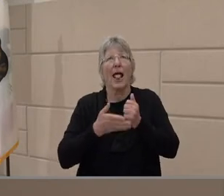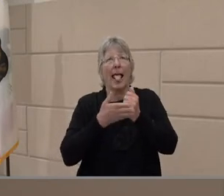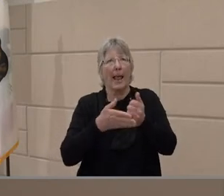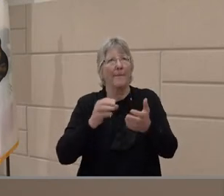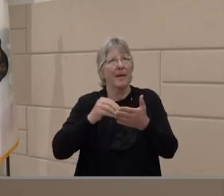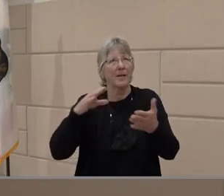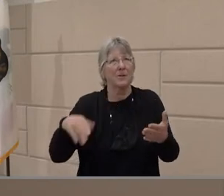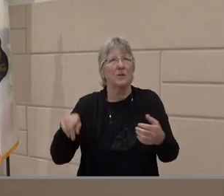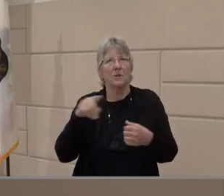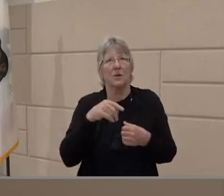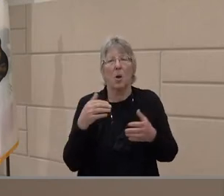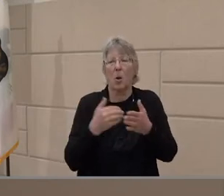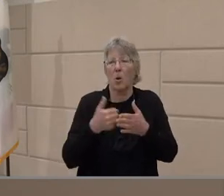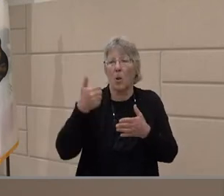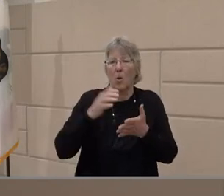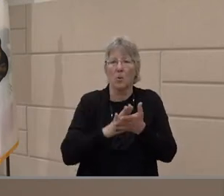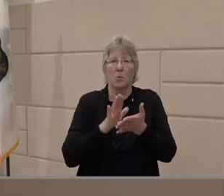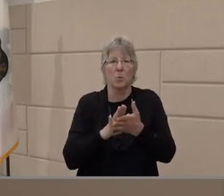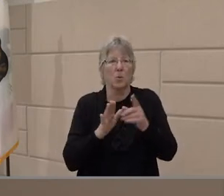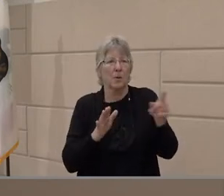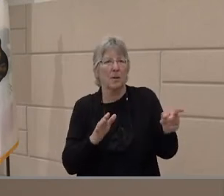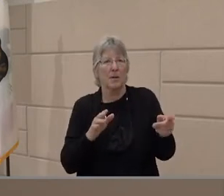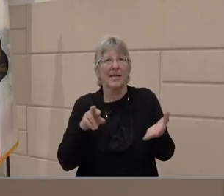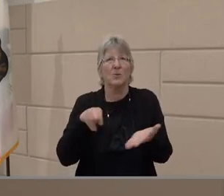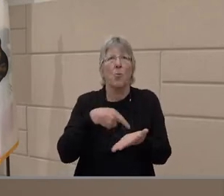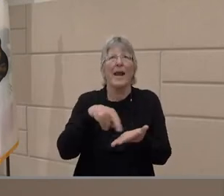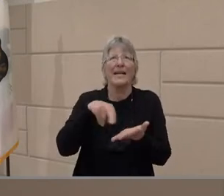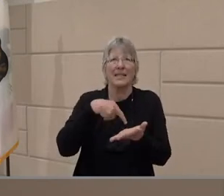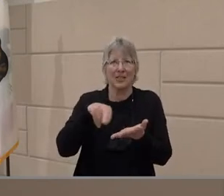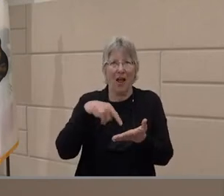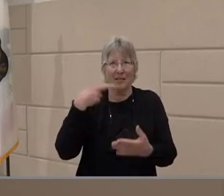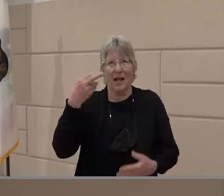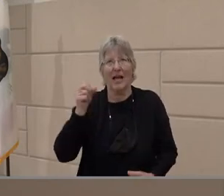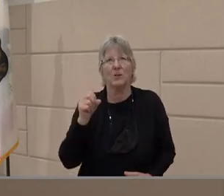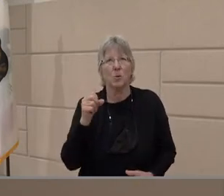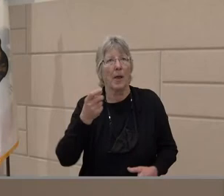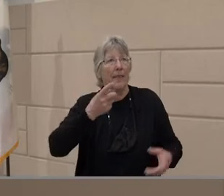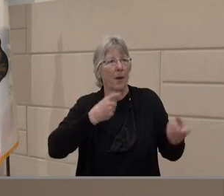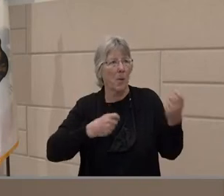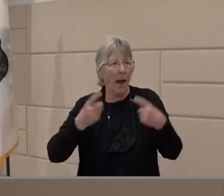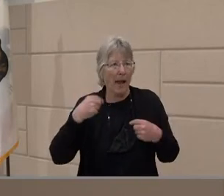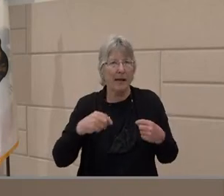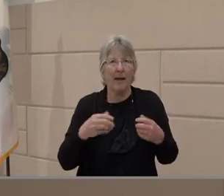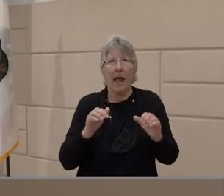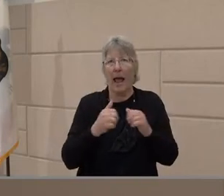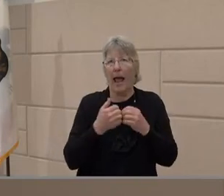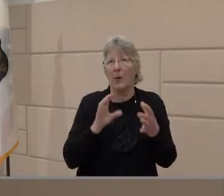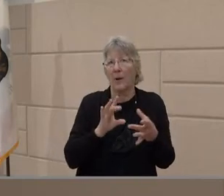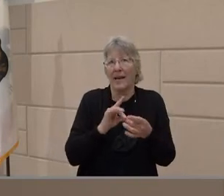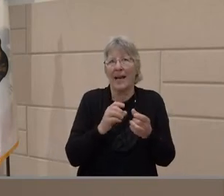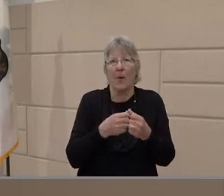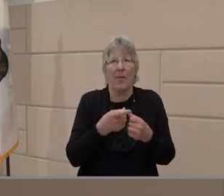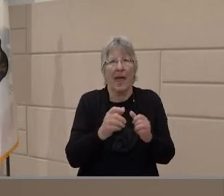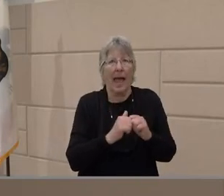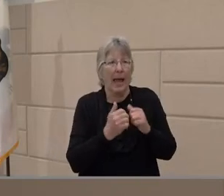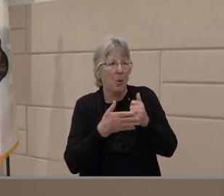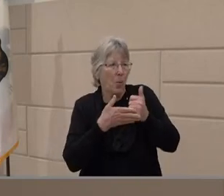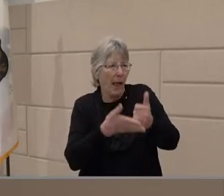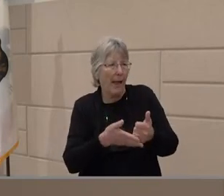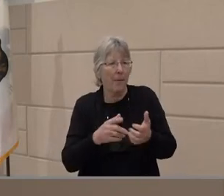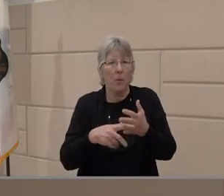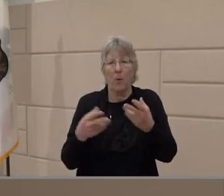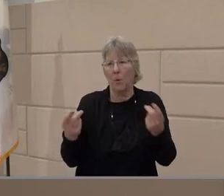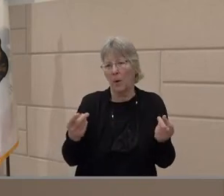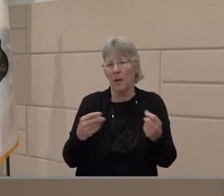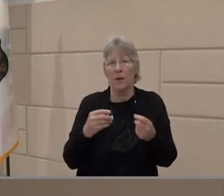มปีเอาไว้ได้ปุ่กกีในตามองการนั่งจองช่วยซาร์บอยึงกีจองช่วยซะ